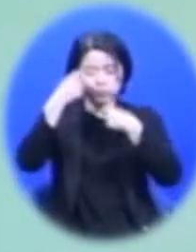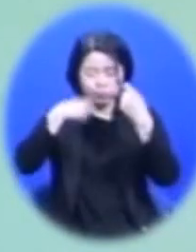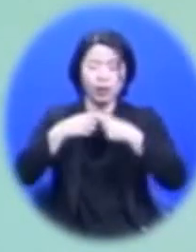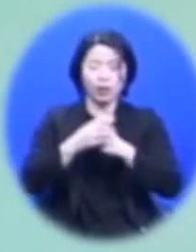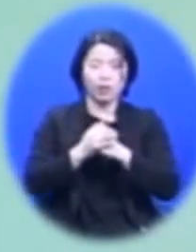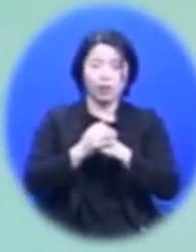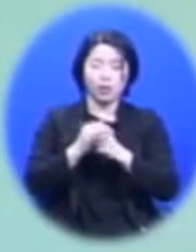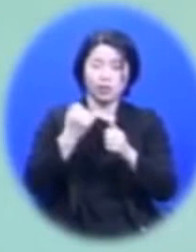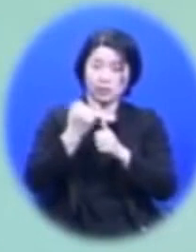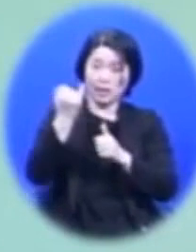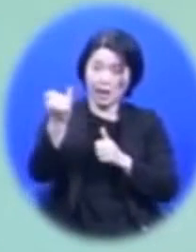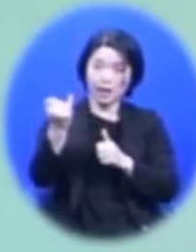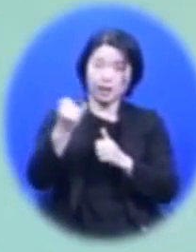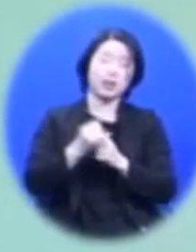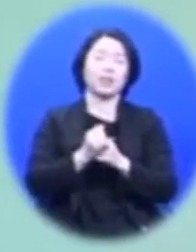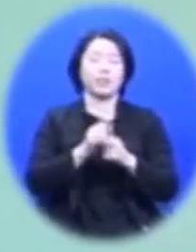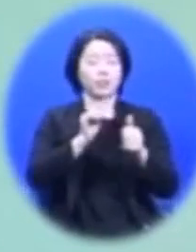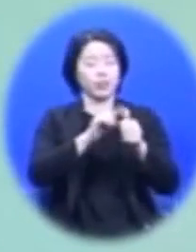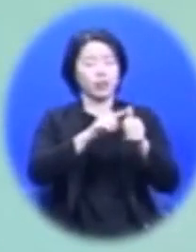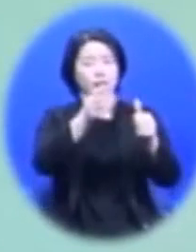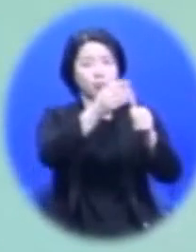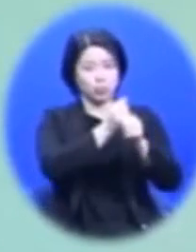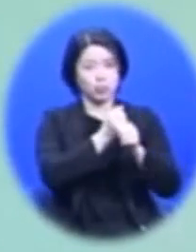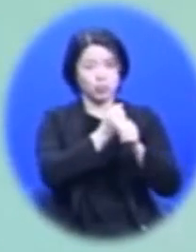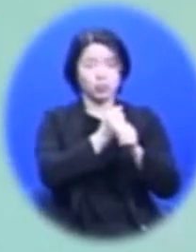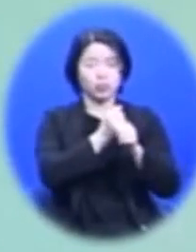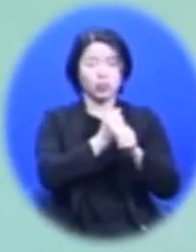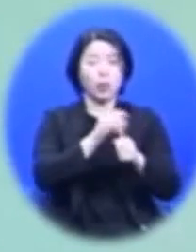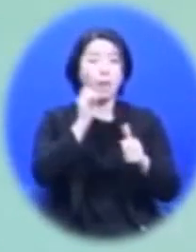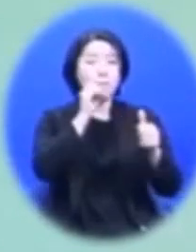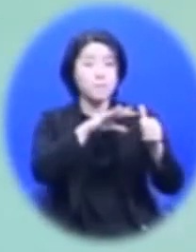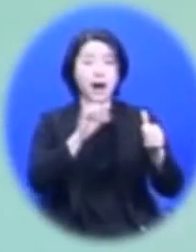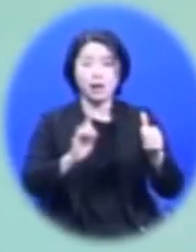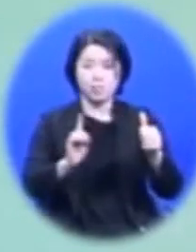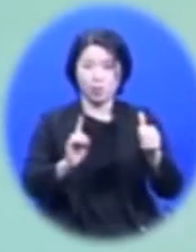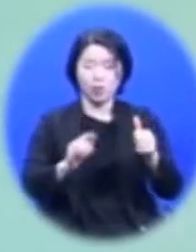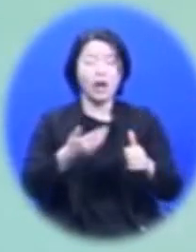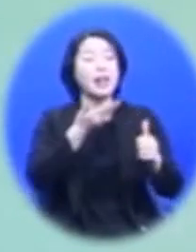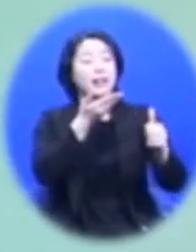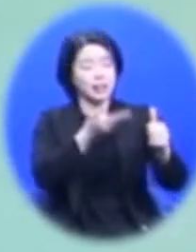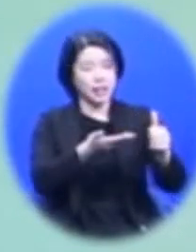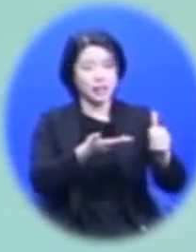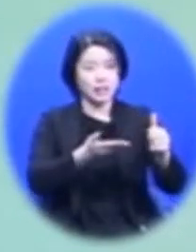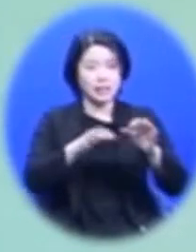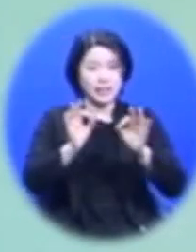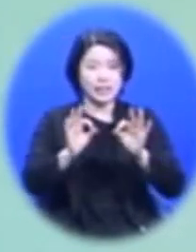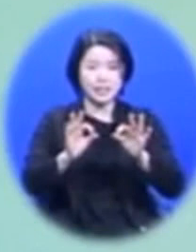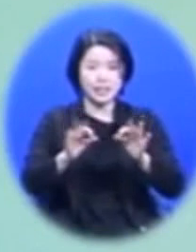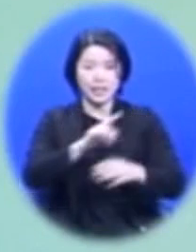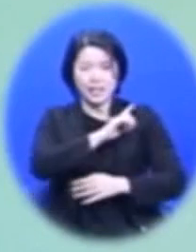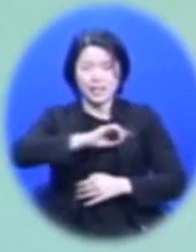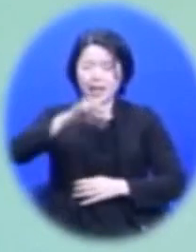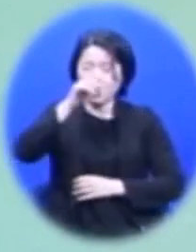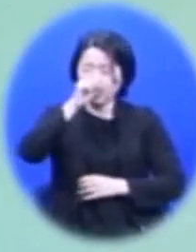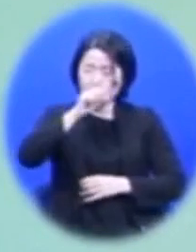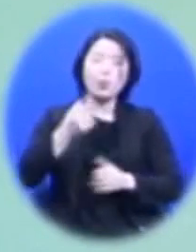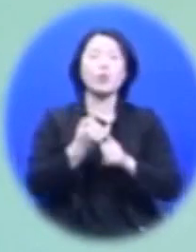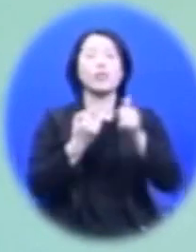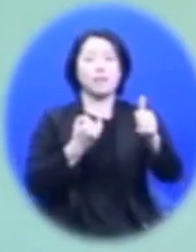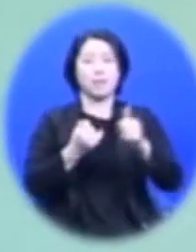아내가 그 남편을 붙들고 그렇게 이야기를 하더랍니다. 당신은 이제 가장 좋은